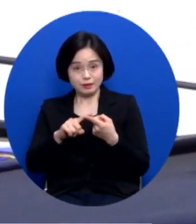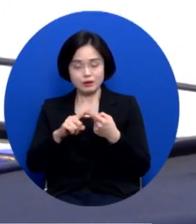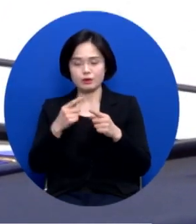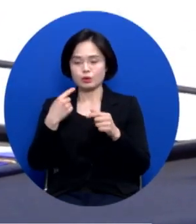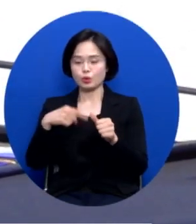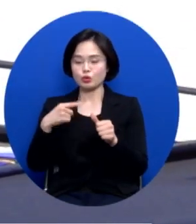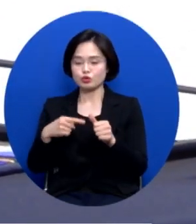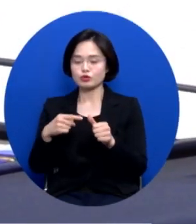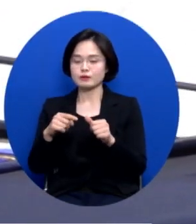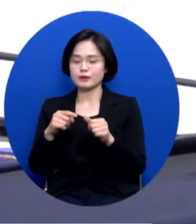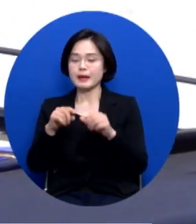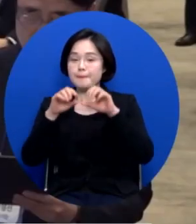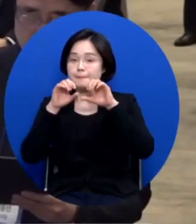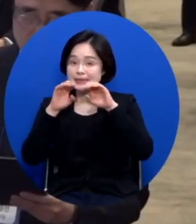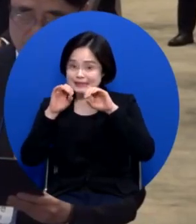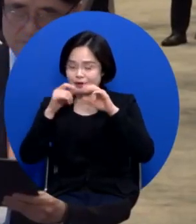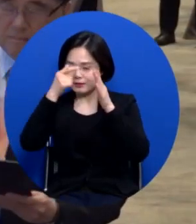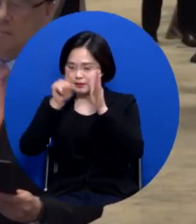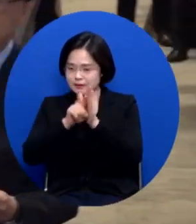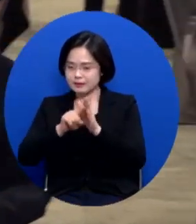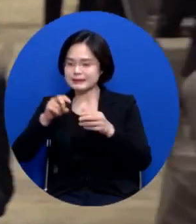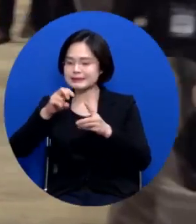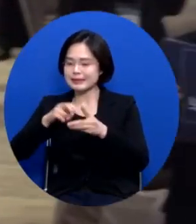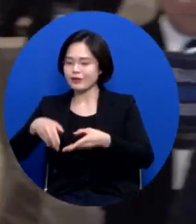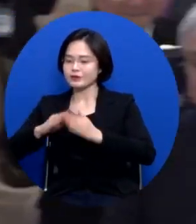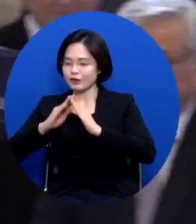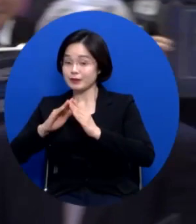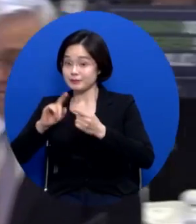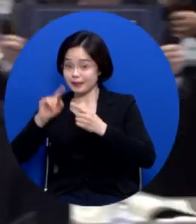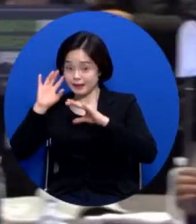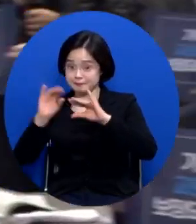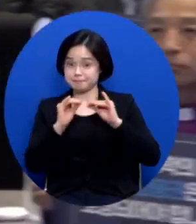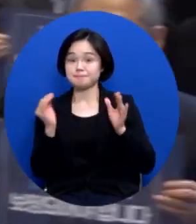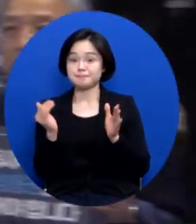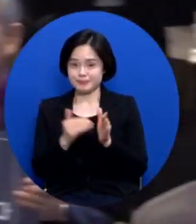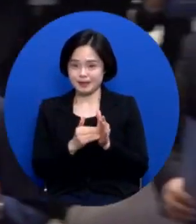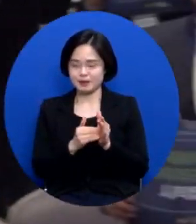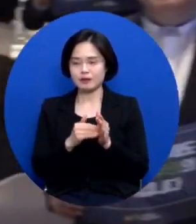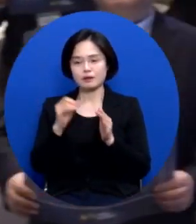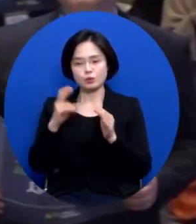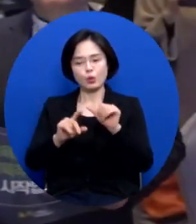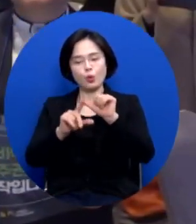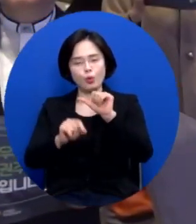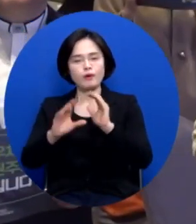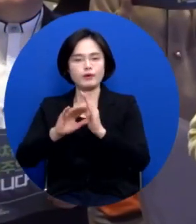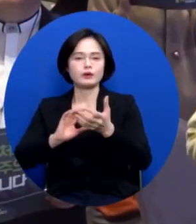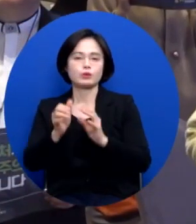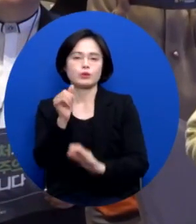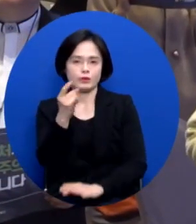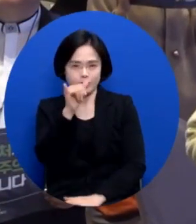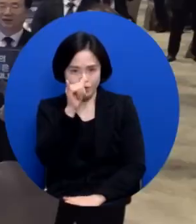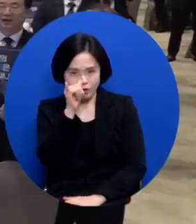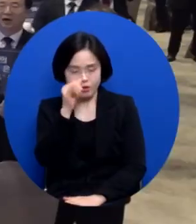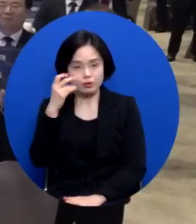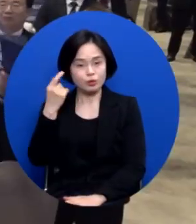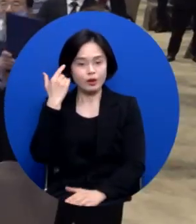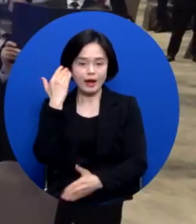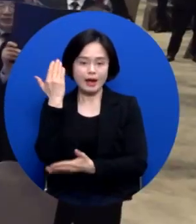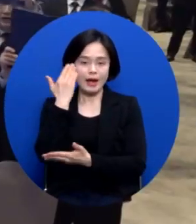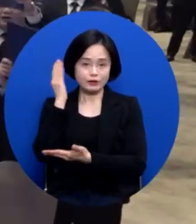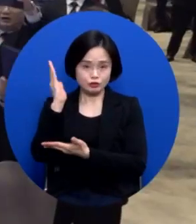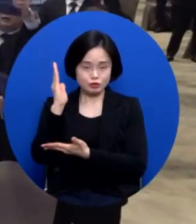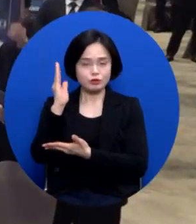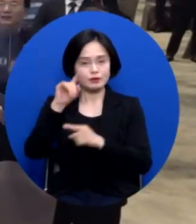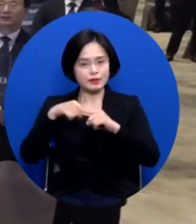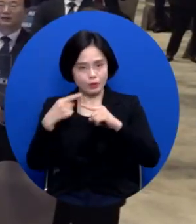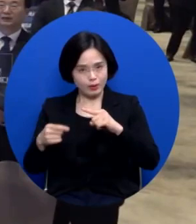센터를 설립하기로 했습니다. 또 오는 5월에 평준화 대토론회를 시작으로 학술대회, 권역별 간담회